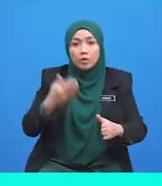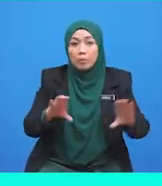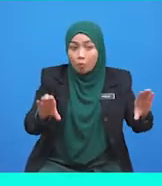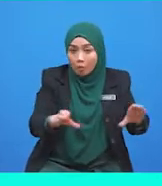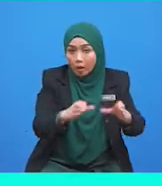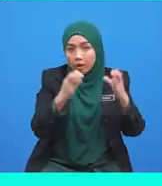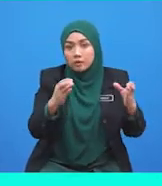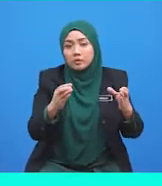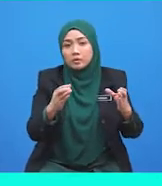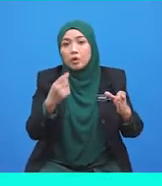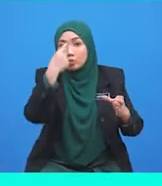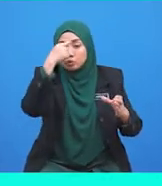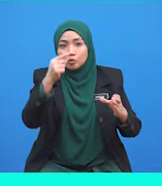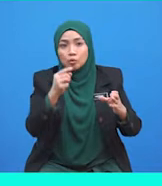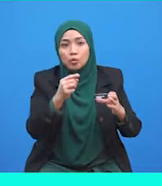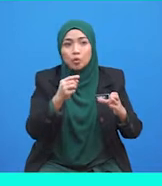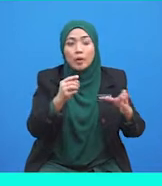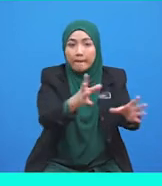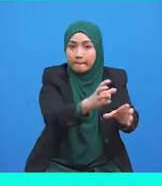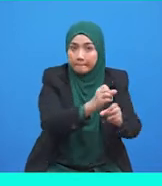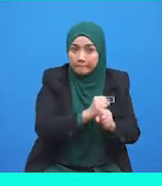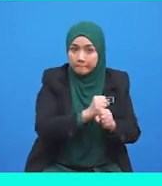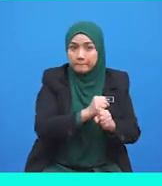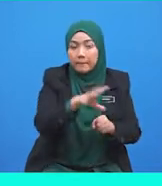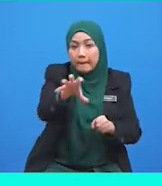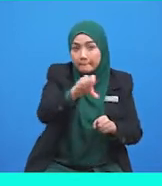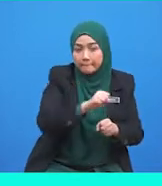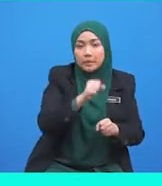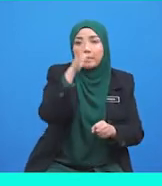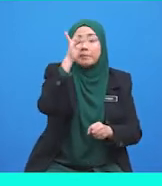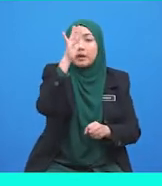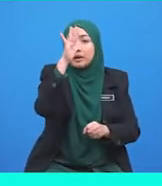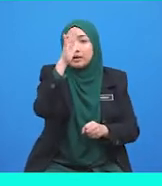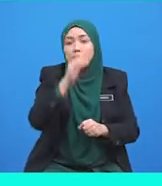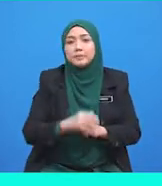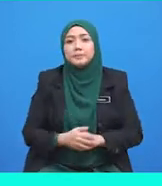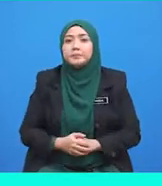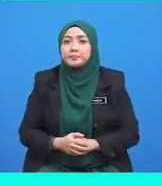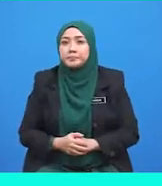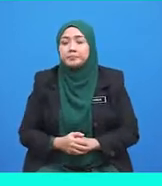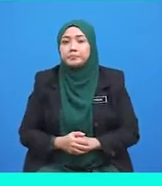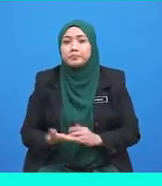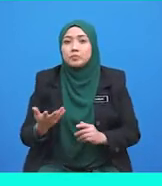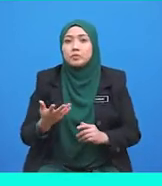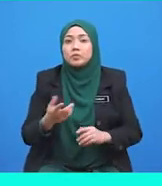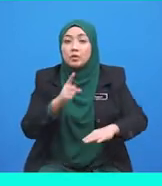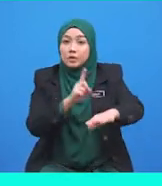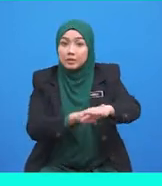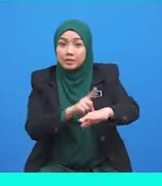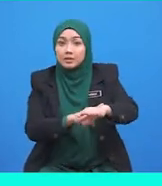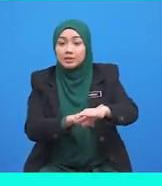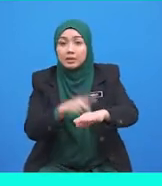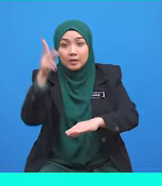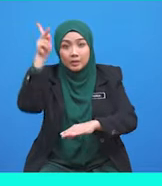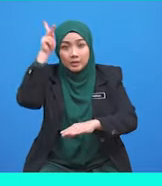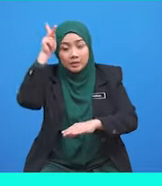Melaka. Seterusnya, tinggalan monumen bersejarah di Malaysia juga terdapat di Lembah Bujang,